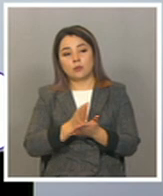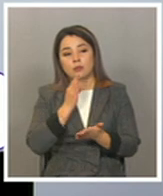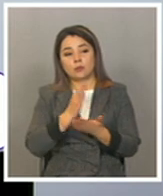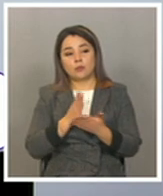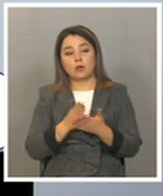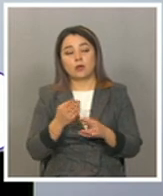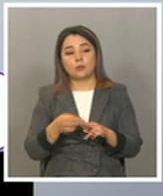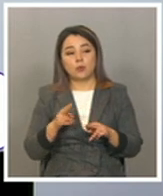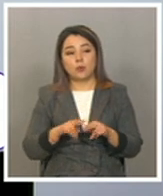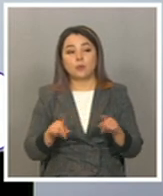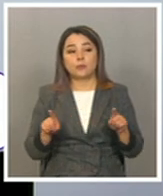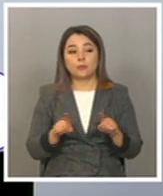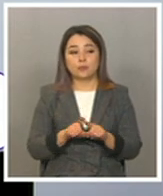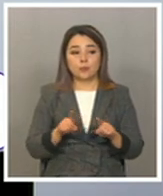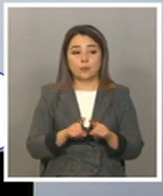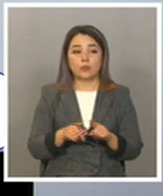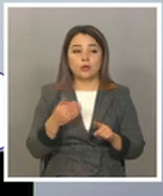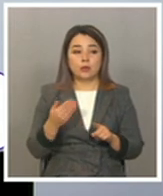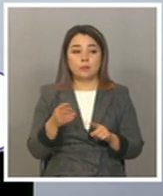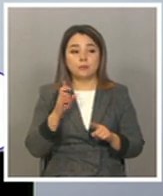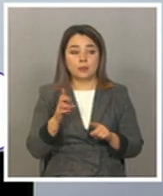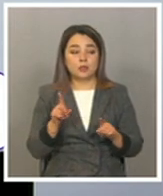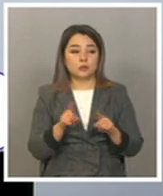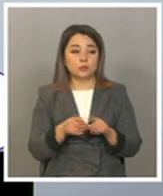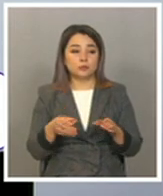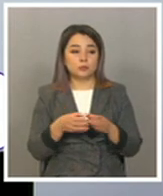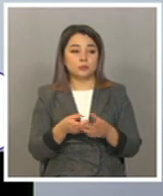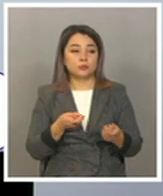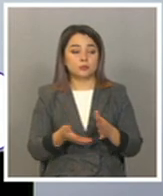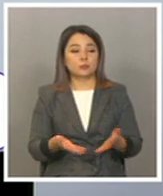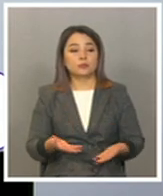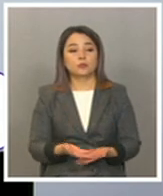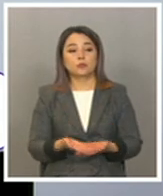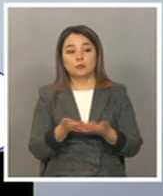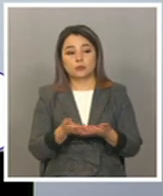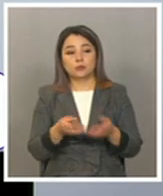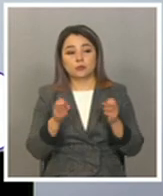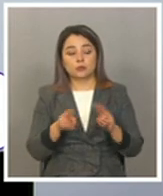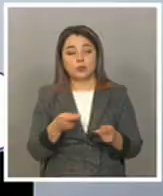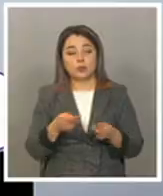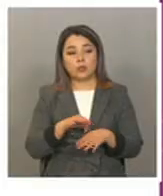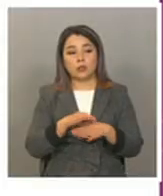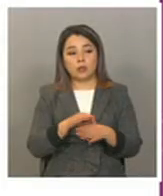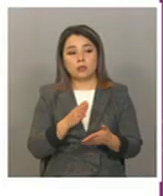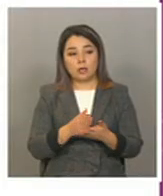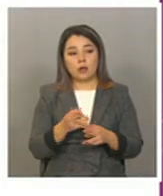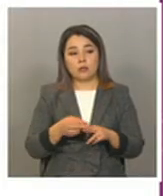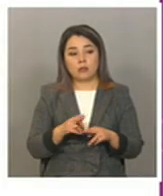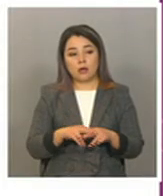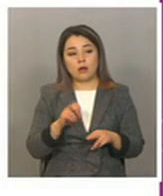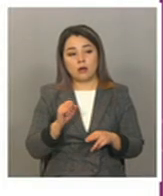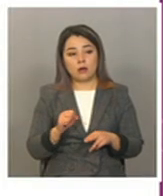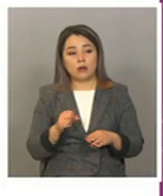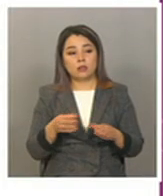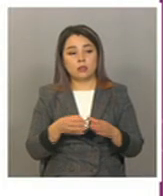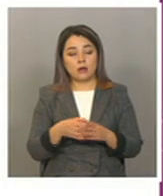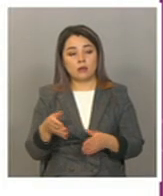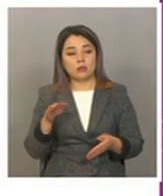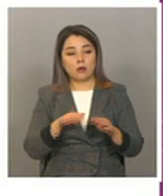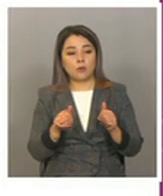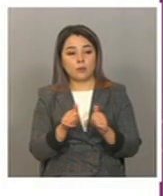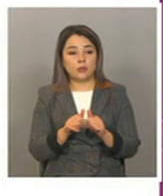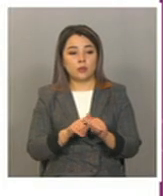Және олардың бұл Б қабаты сүзгі рөлін атқарады, ал С қабатына келетін болсақ, бұнда аналық тау жынысы орналасқан, яғни